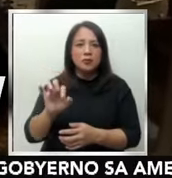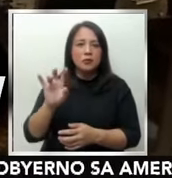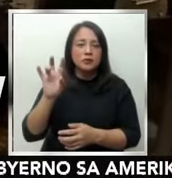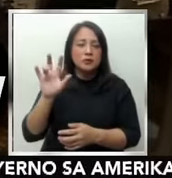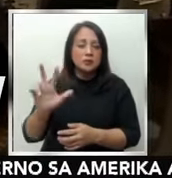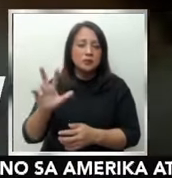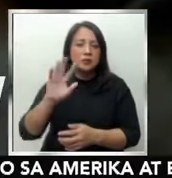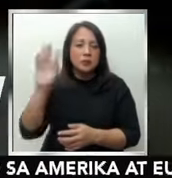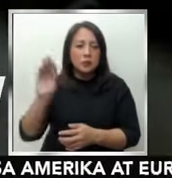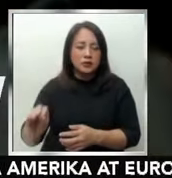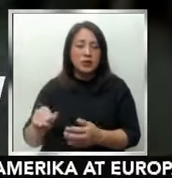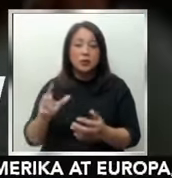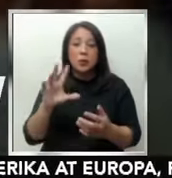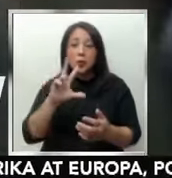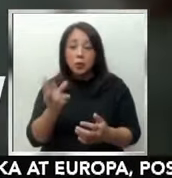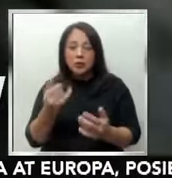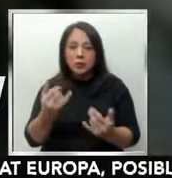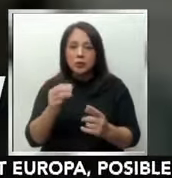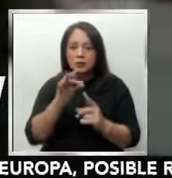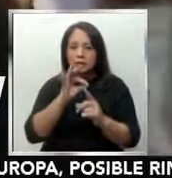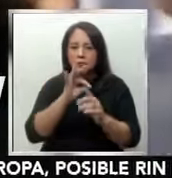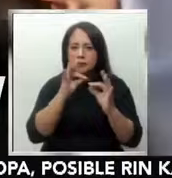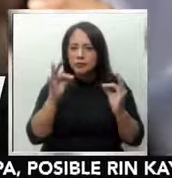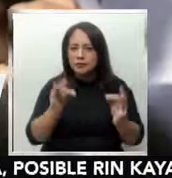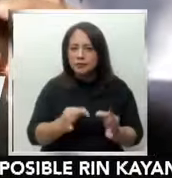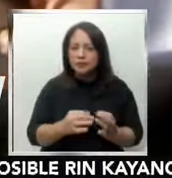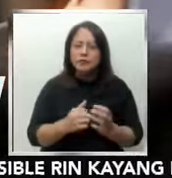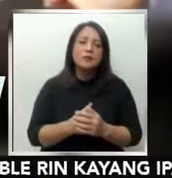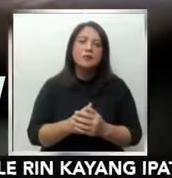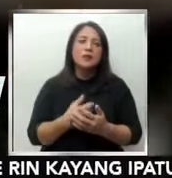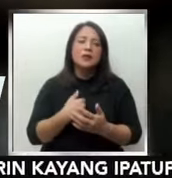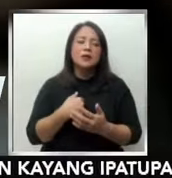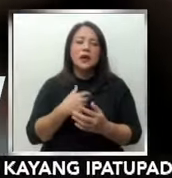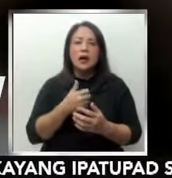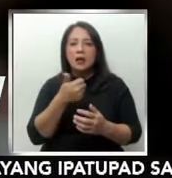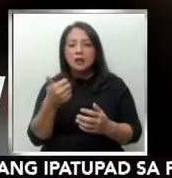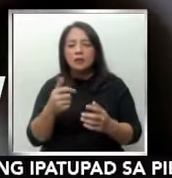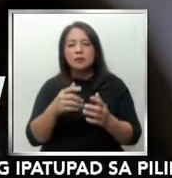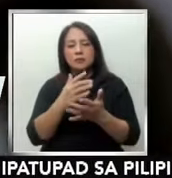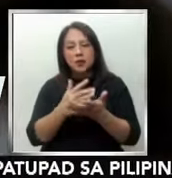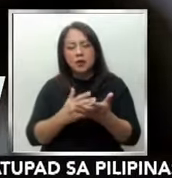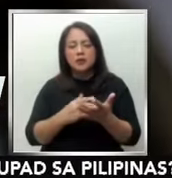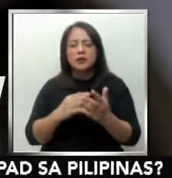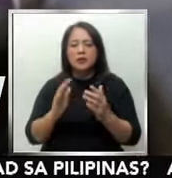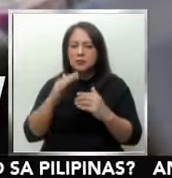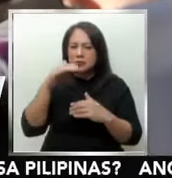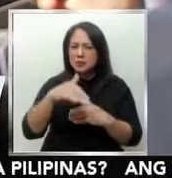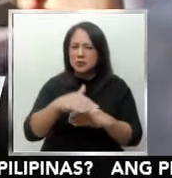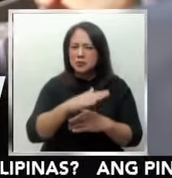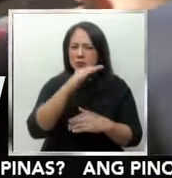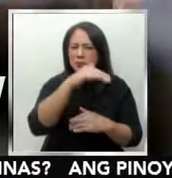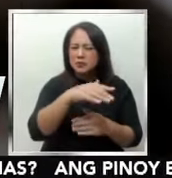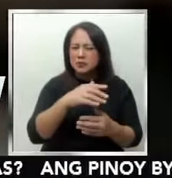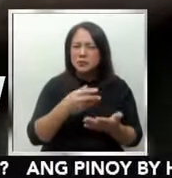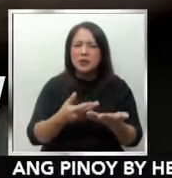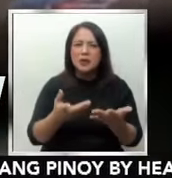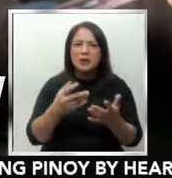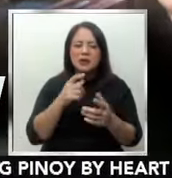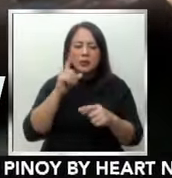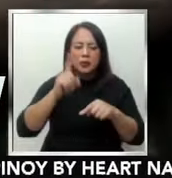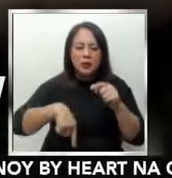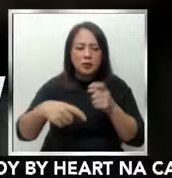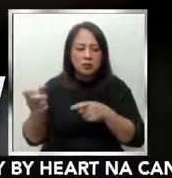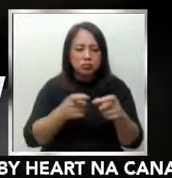ngayong Pebrero The Other elements of inflation hindi natin masyadong makontrol but Ah kaya kaya meron tayong